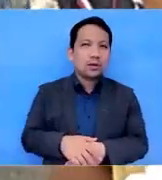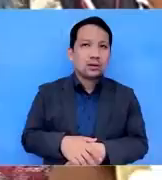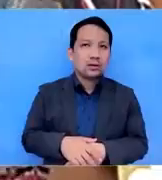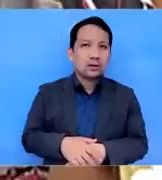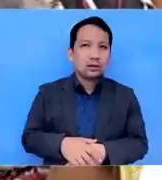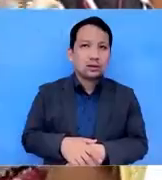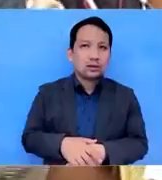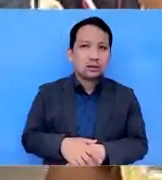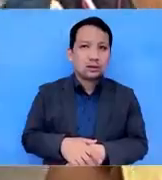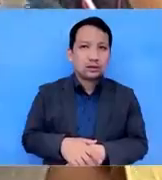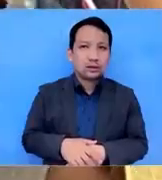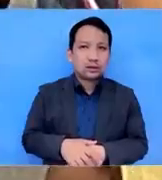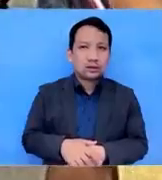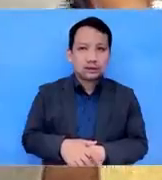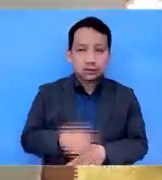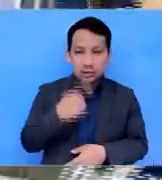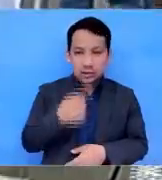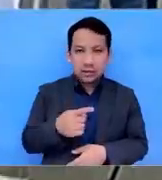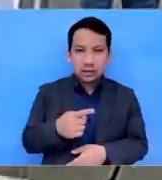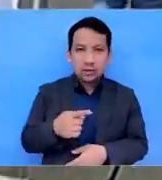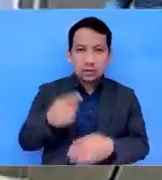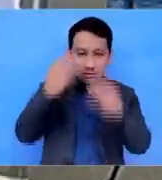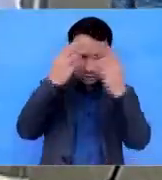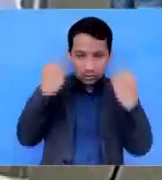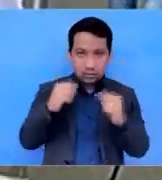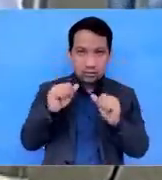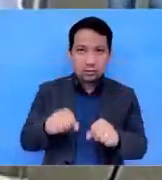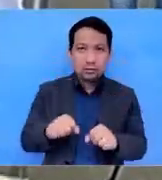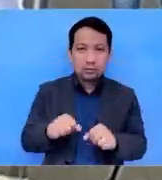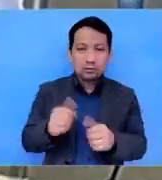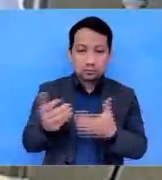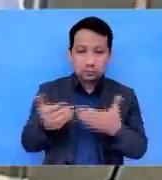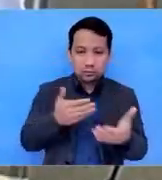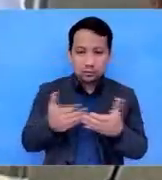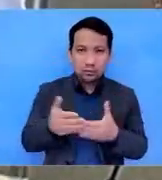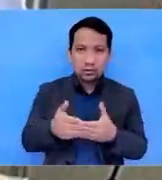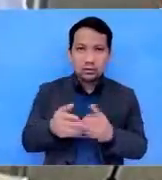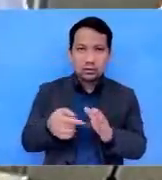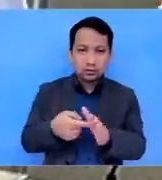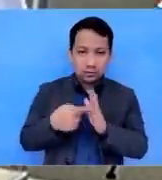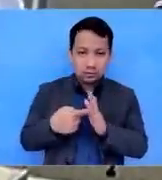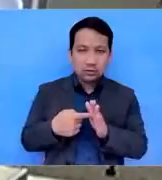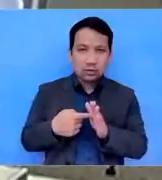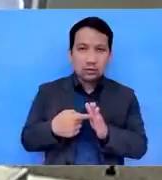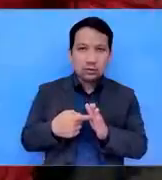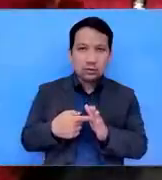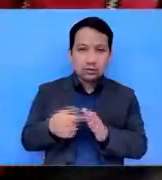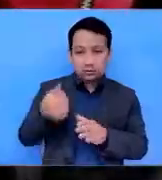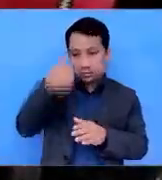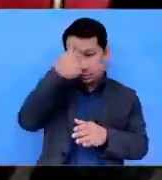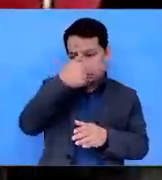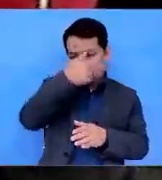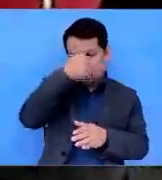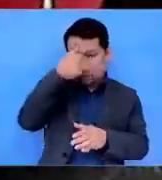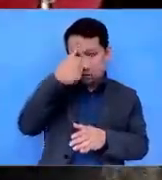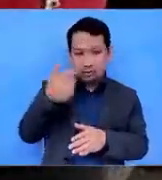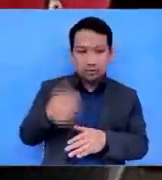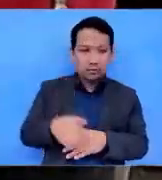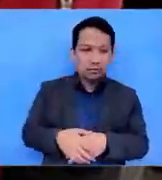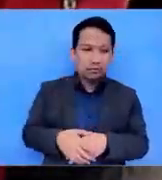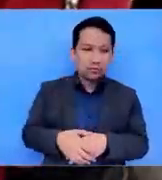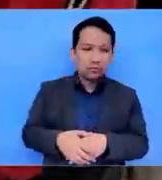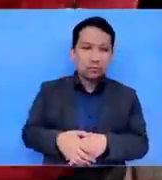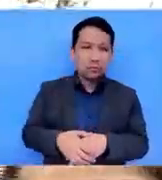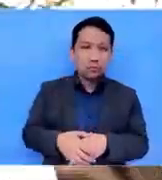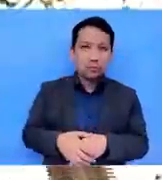yung mga mabe dito mula sa iba't ibang congregation, pwede ka naman just mag-request kung magpapalagay ka ng abo sa noo. O yun nga